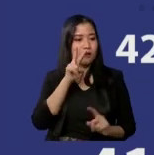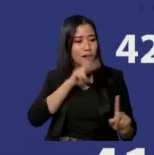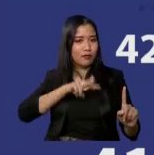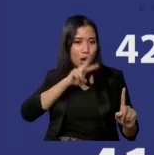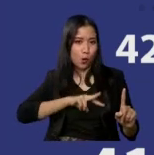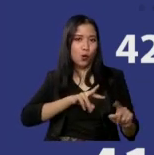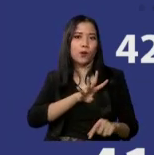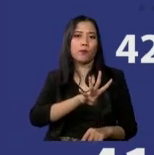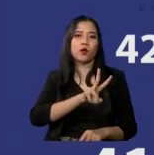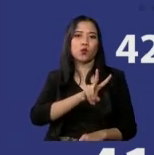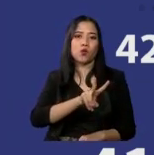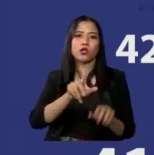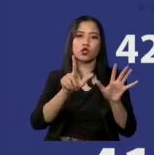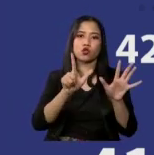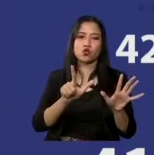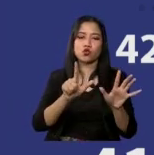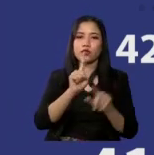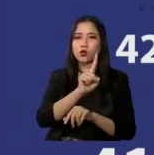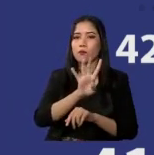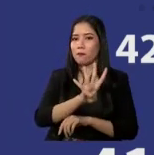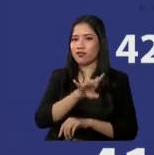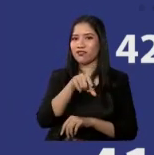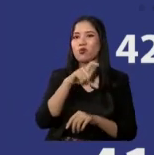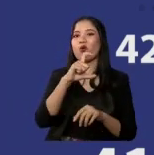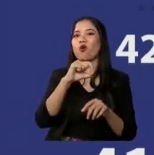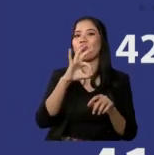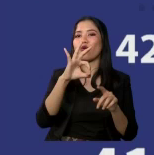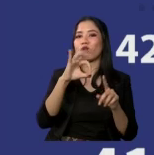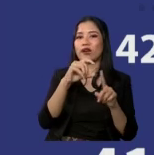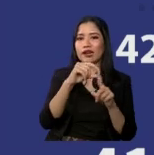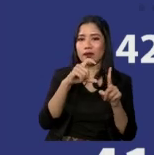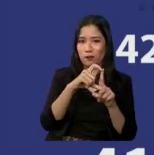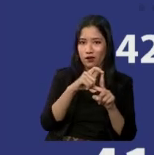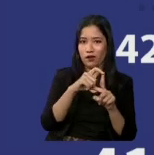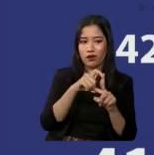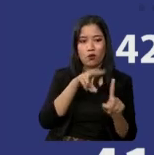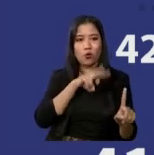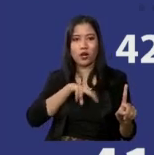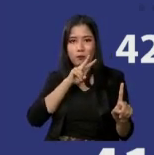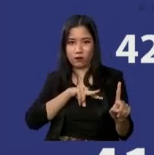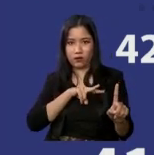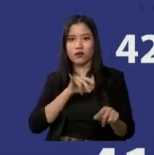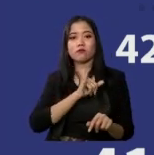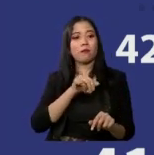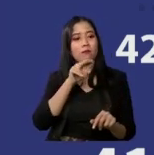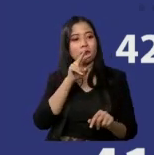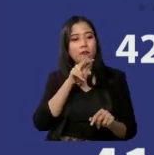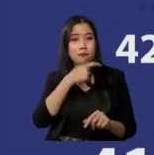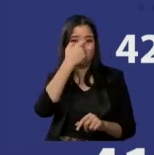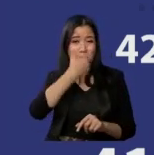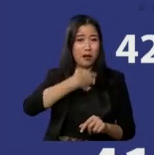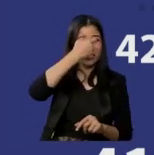rp42.000 714 orang odp dan pengawasan pada pasien dalam